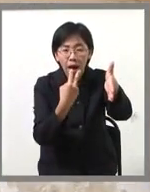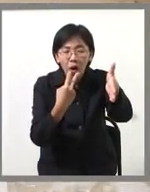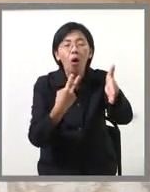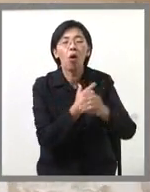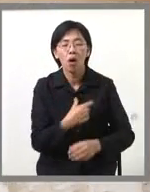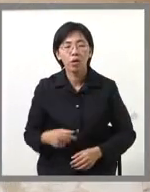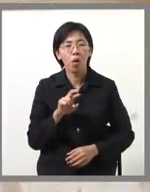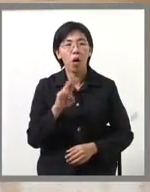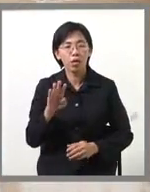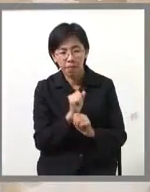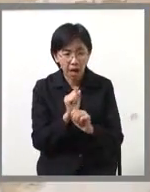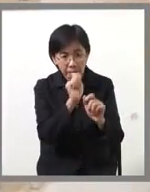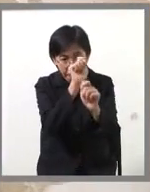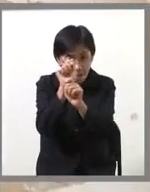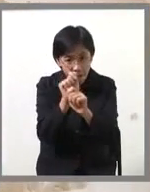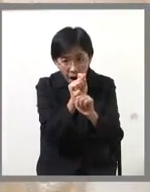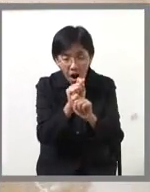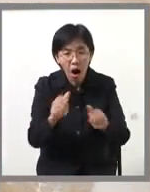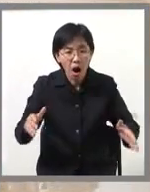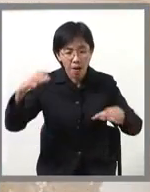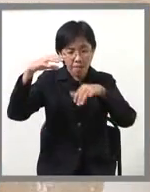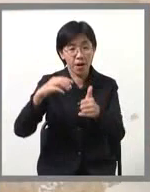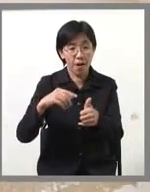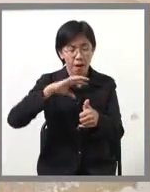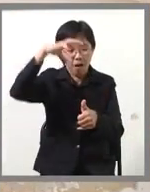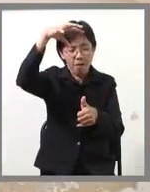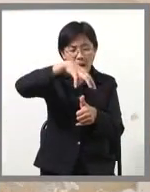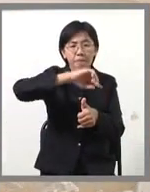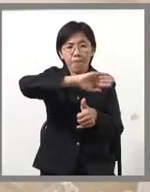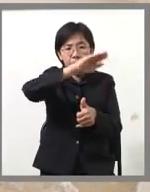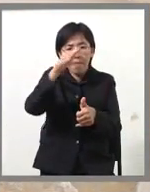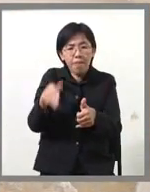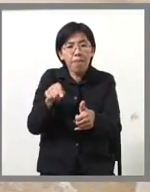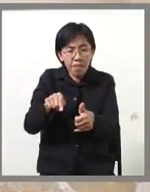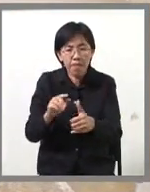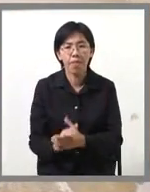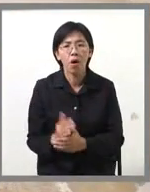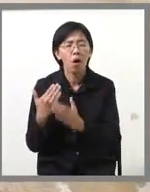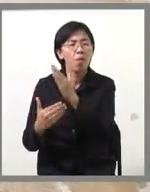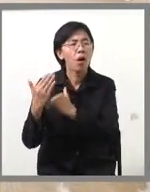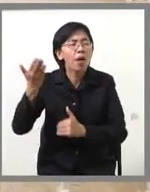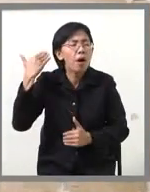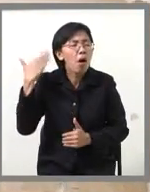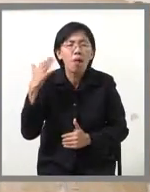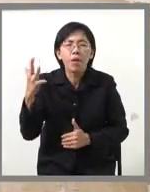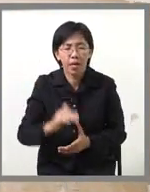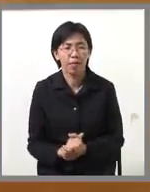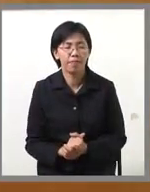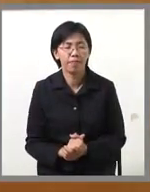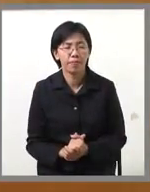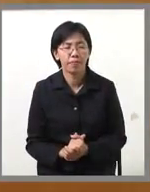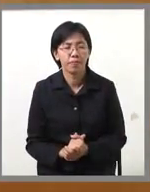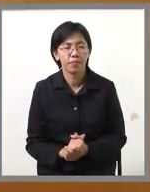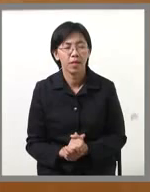าลที่4มาซ่อมแล้วก็สร้างวิหารใหญ่ครอบไปเลยเข้าใจว่าโบราณทีเดียวไม่มีวิหารหรอก ค ่ะโดยม